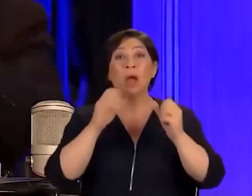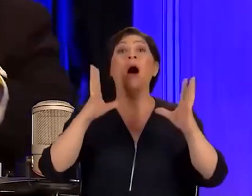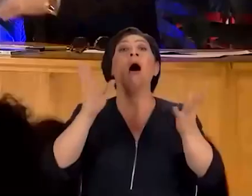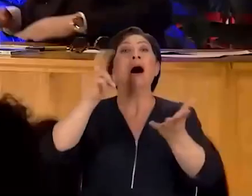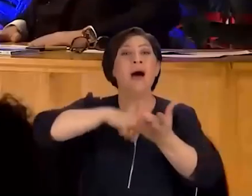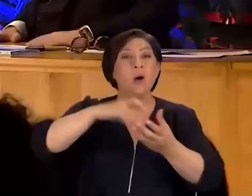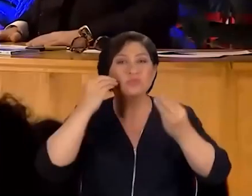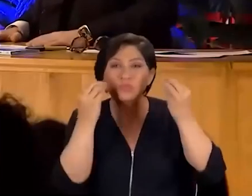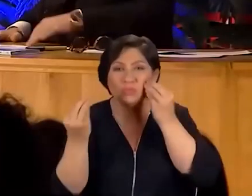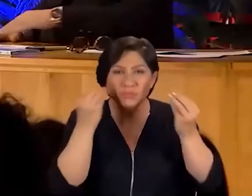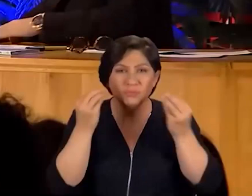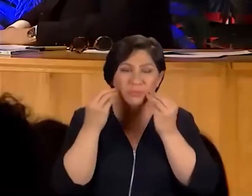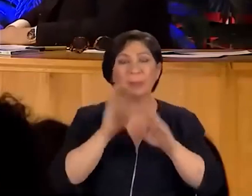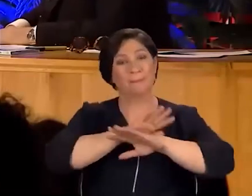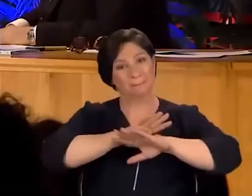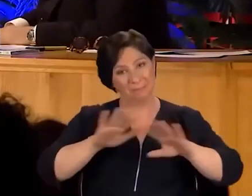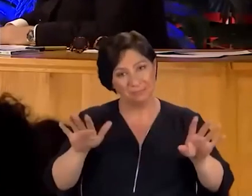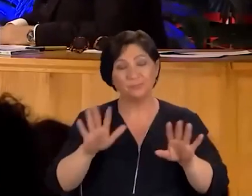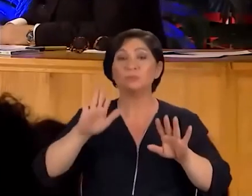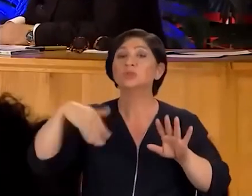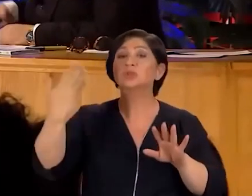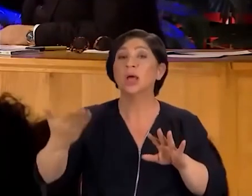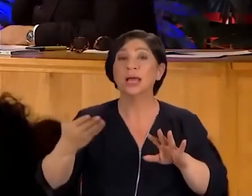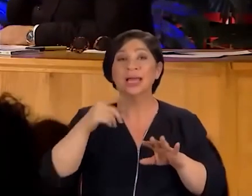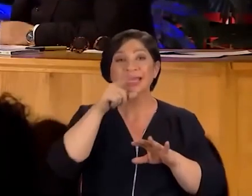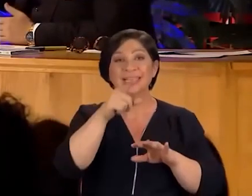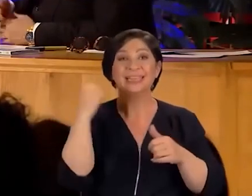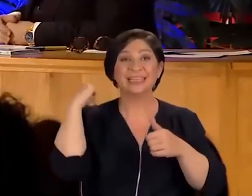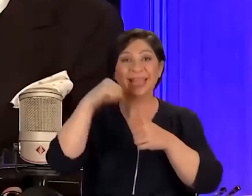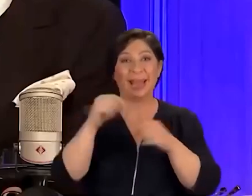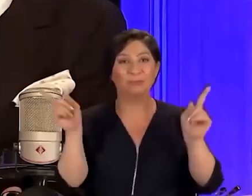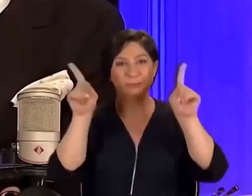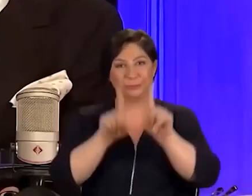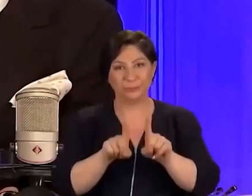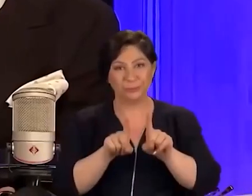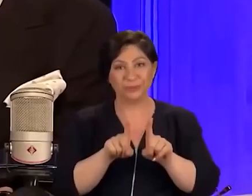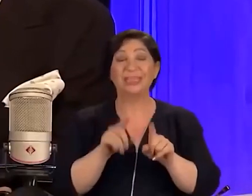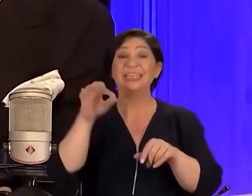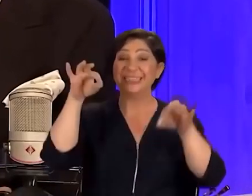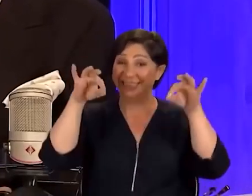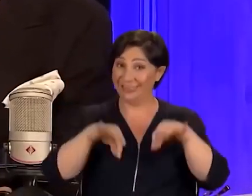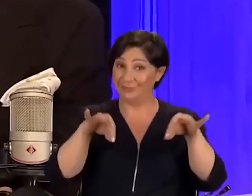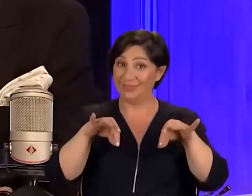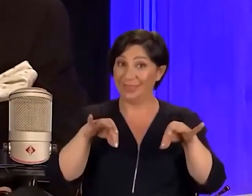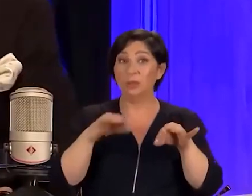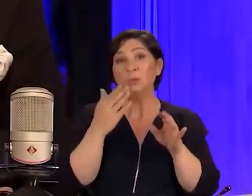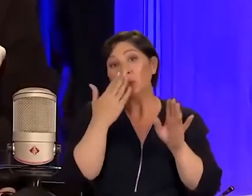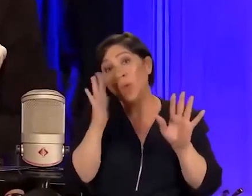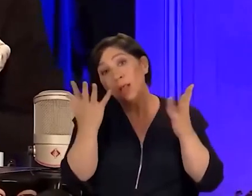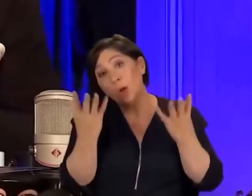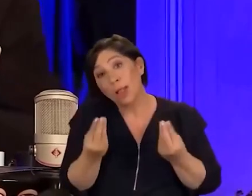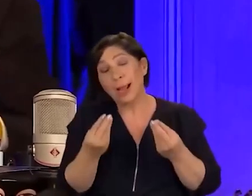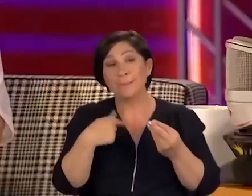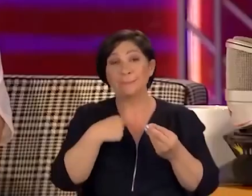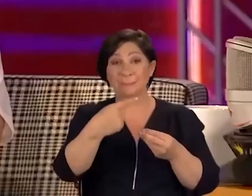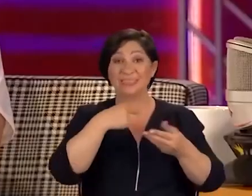öpüştük, evet, falan filan. Ve sonra seninle tekrar buluştuk. Evet. Şimdi doğal olarak biz